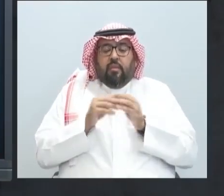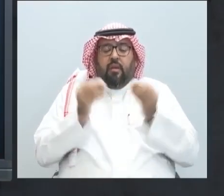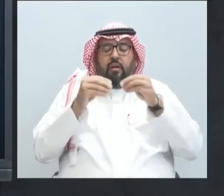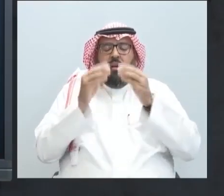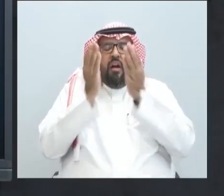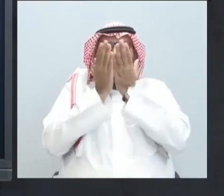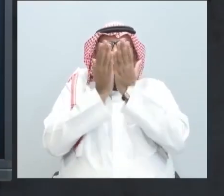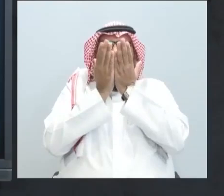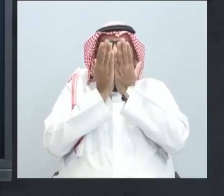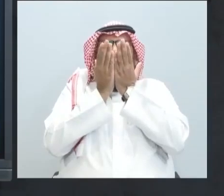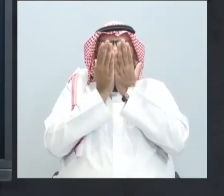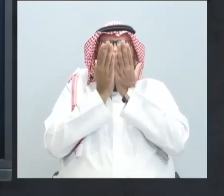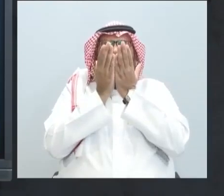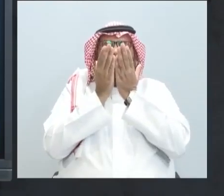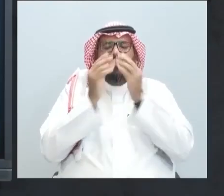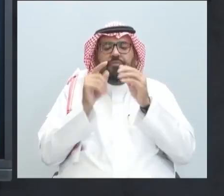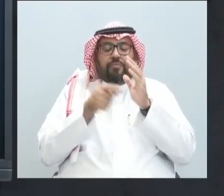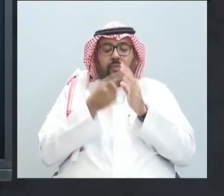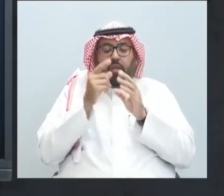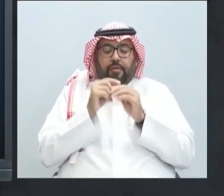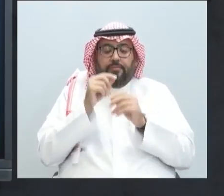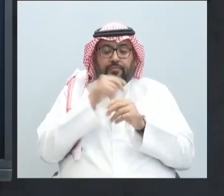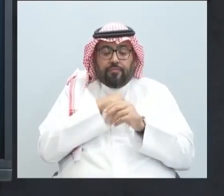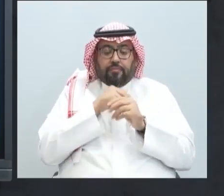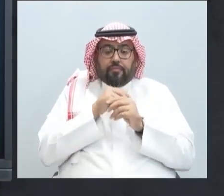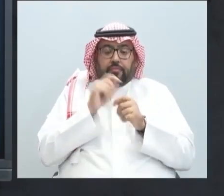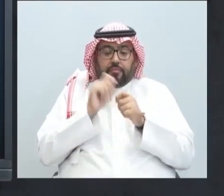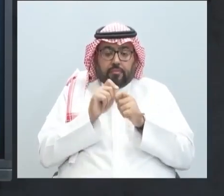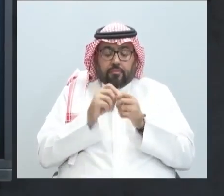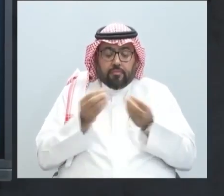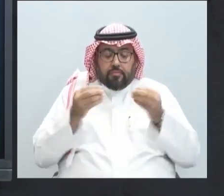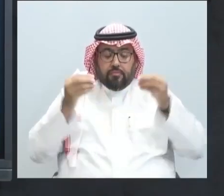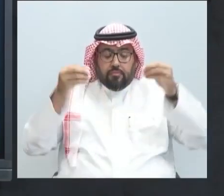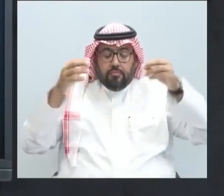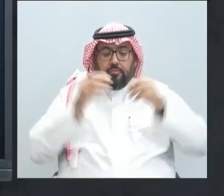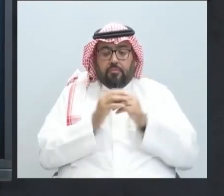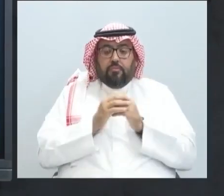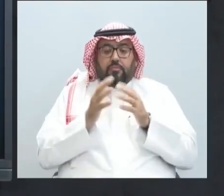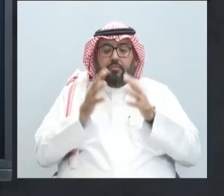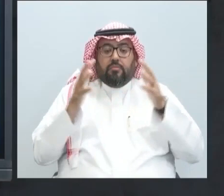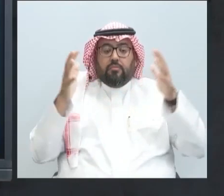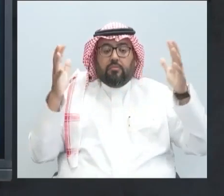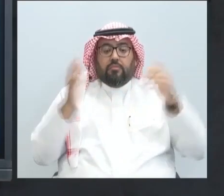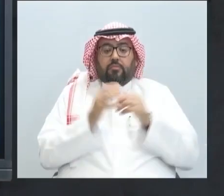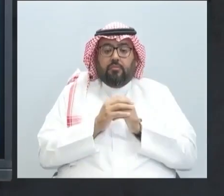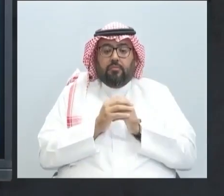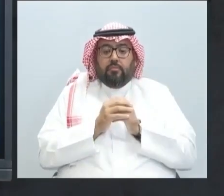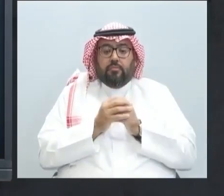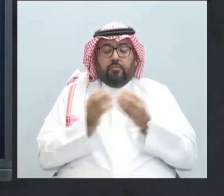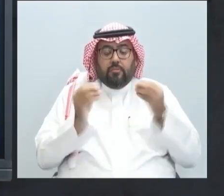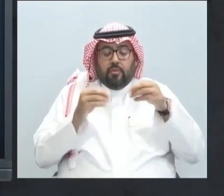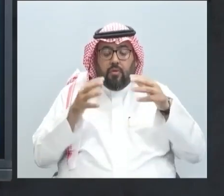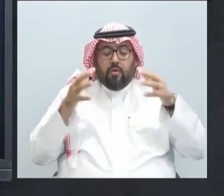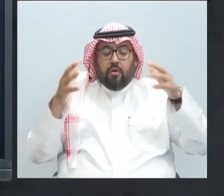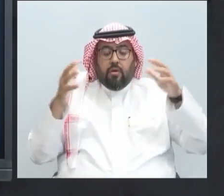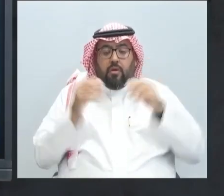لهذه الخلايا هنا تظهر الفائده الاولى ايضا هذه المخلوقات تنمو هذه المخلوقات تكبر في حجمها لا يمكن لها ان تنمو لا يمكن